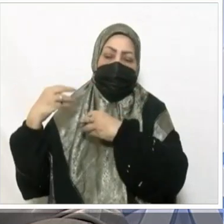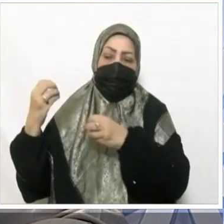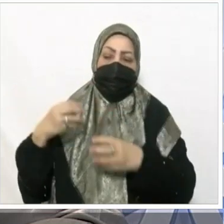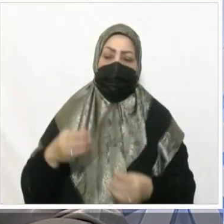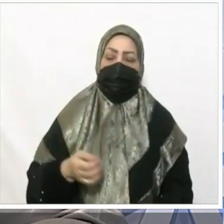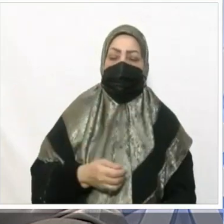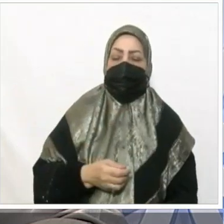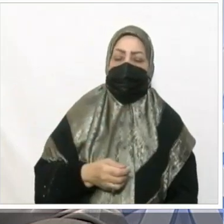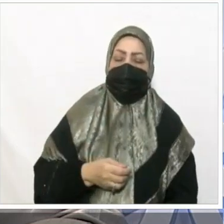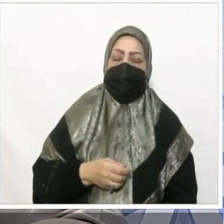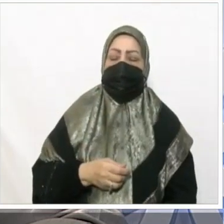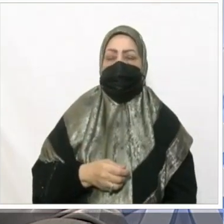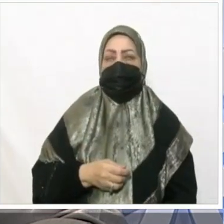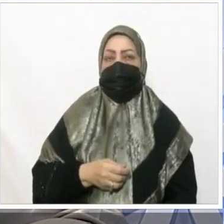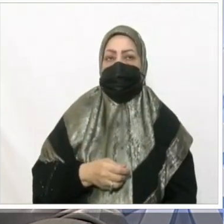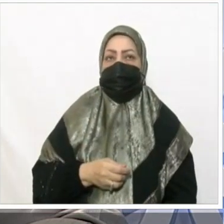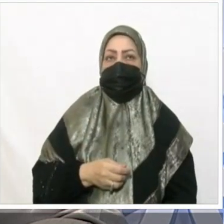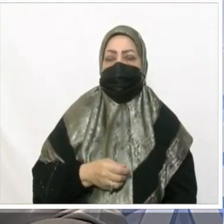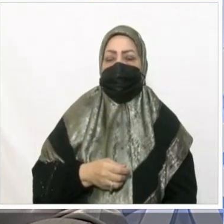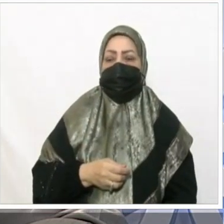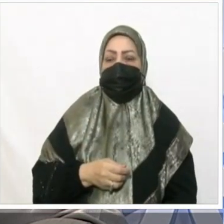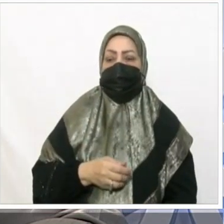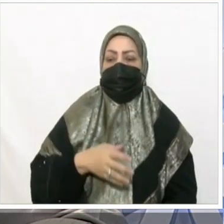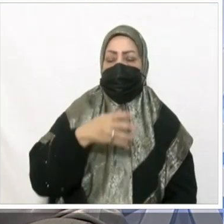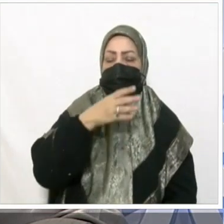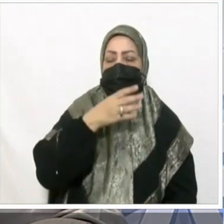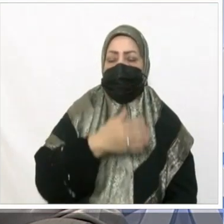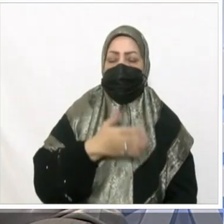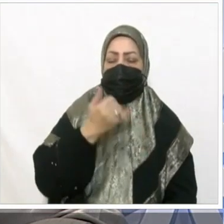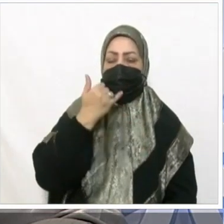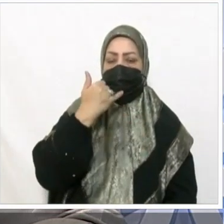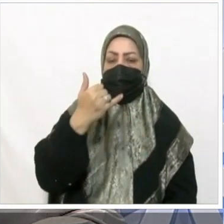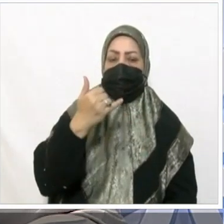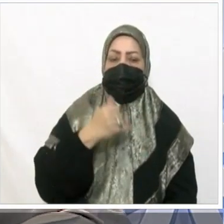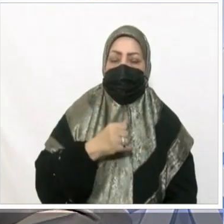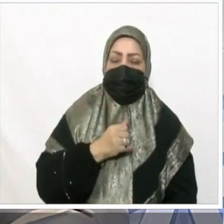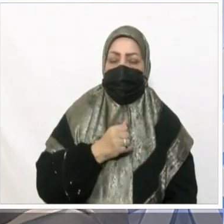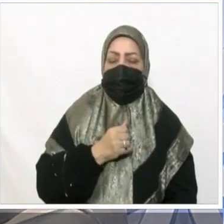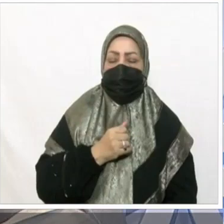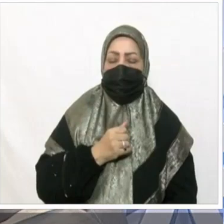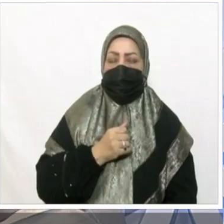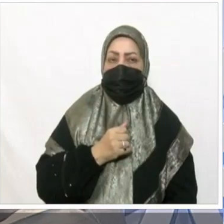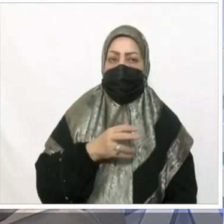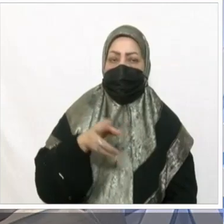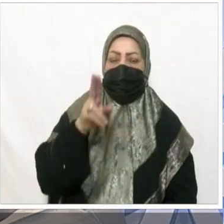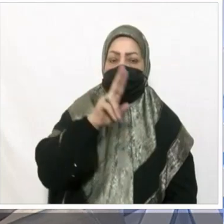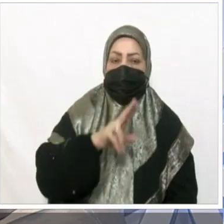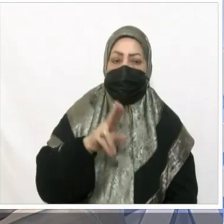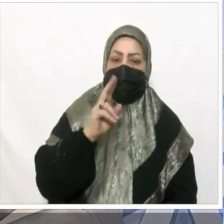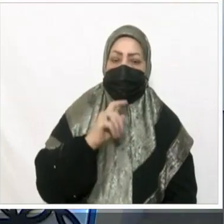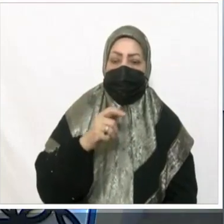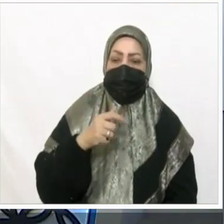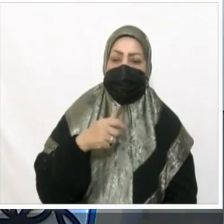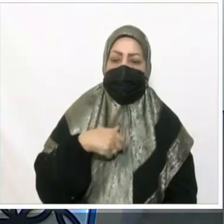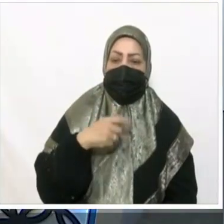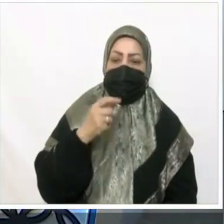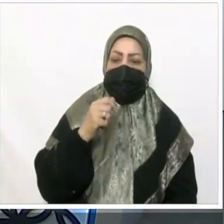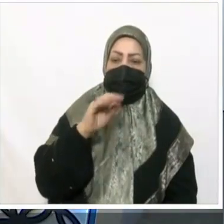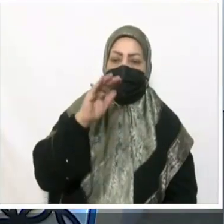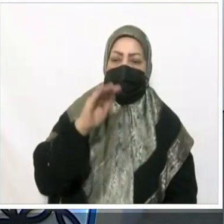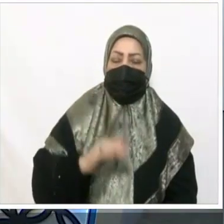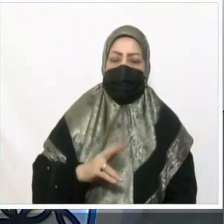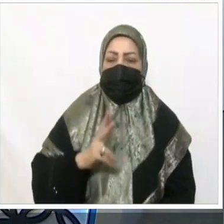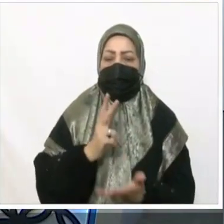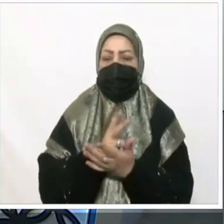ولا عندك حاجة تقدر تبيعها يا رمزي والله يا شيخ الملك لله والله ما نملك حتى ملك لله والله ما نملك حاجة